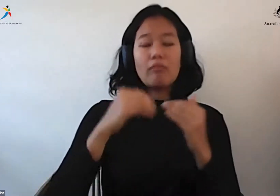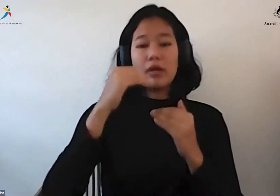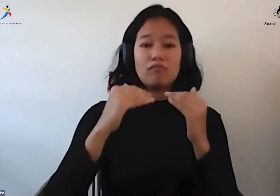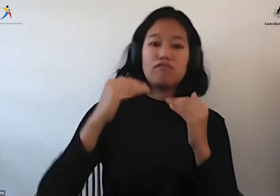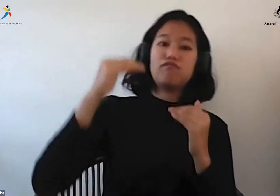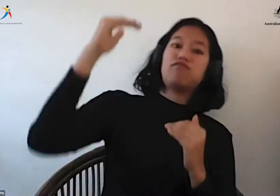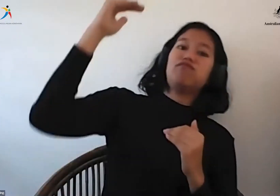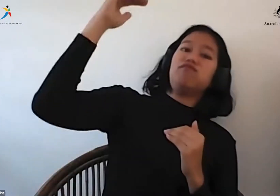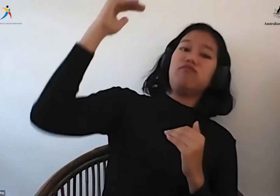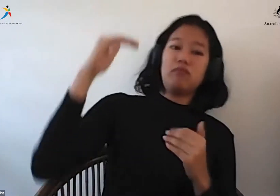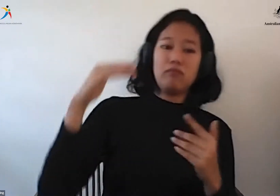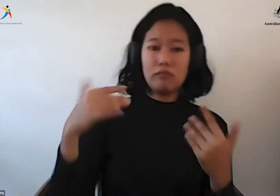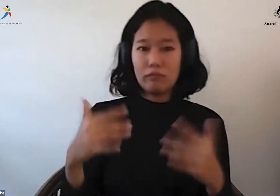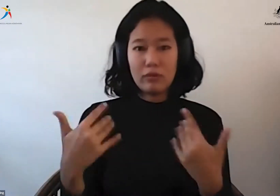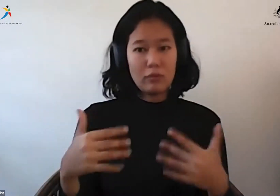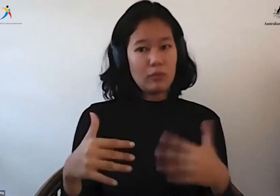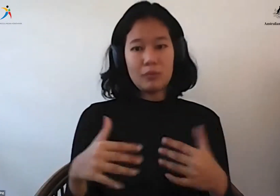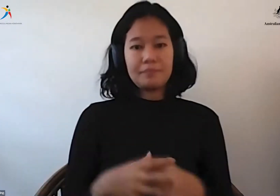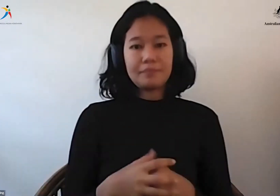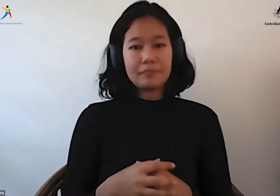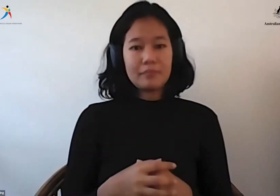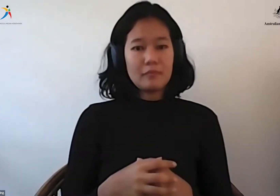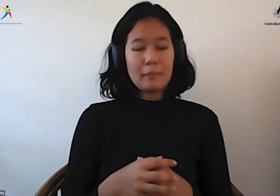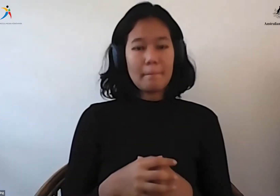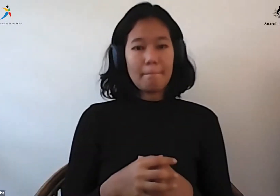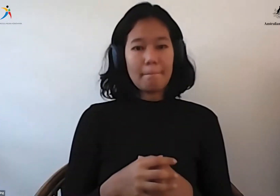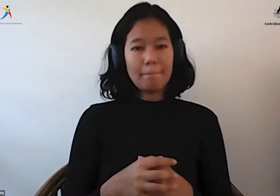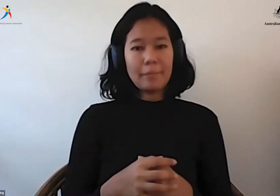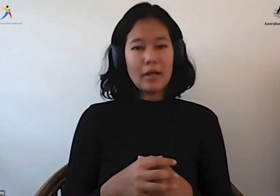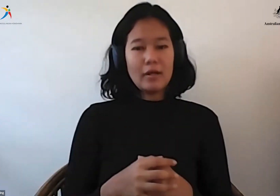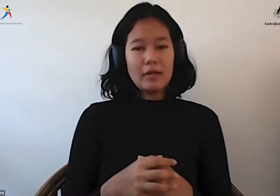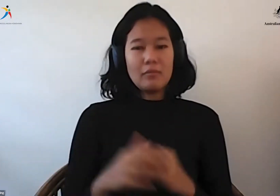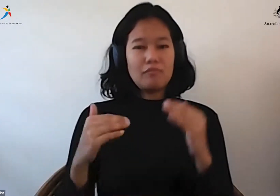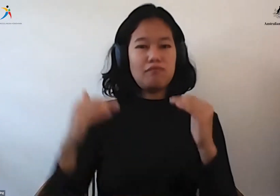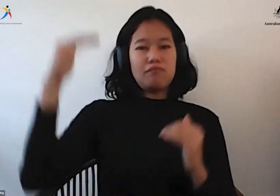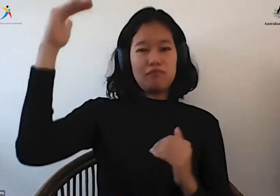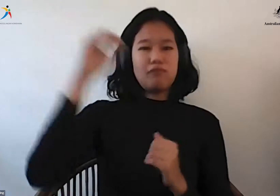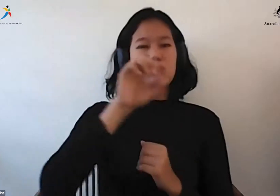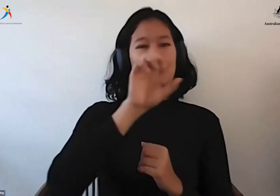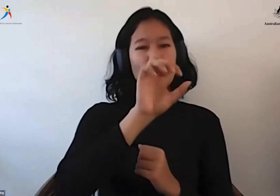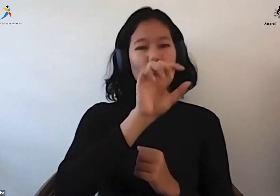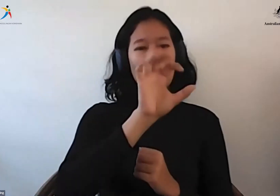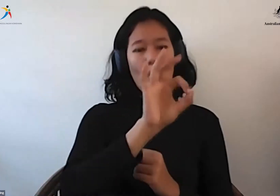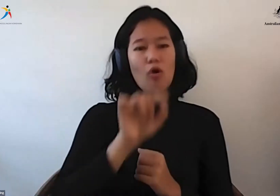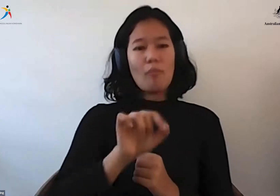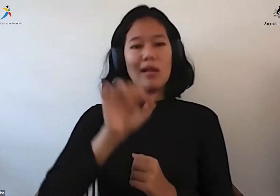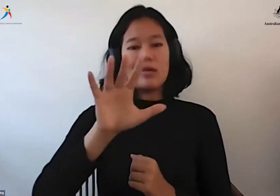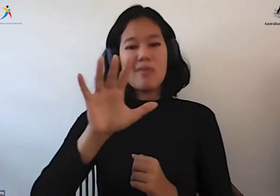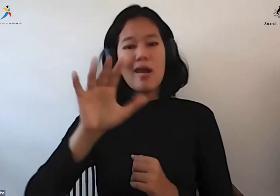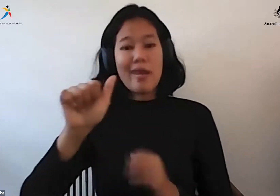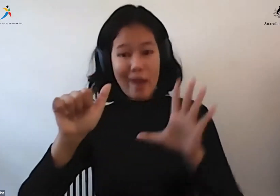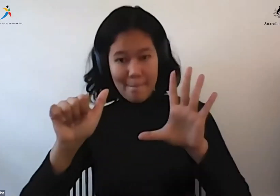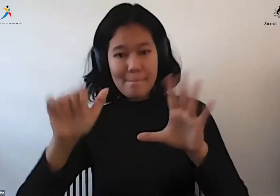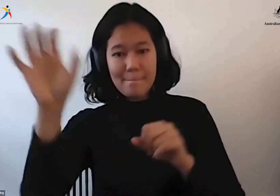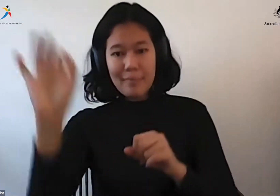agak di luar dugaan adalah besarannya. Jadi peningkatannya sebesar 0,56 percentage point. Itu agak di luar